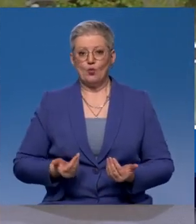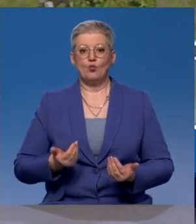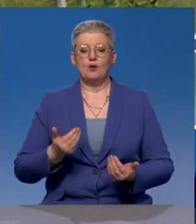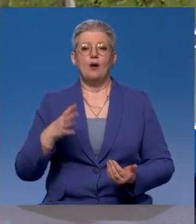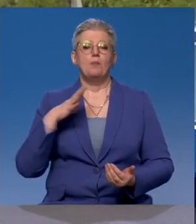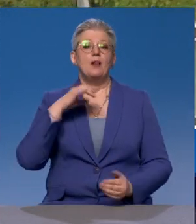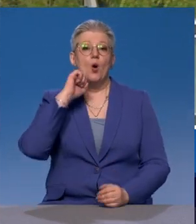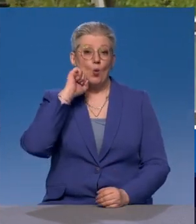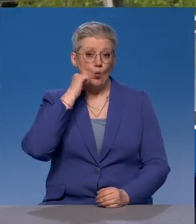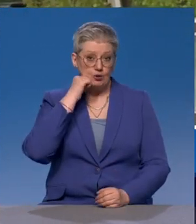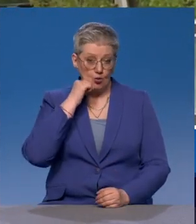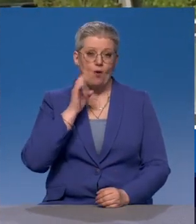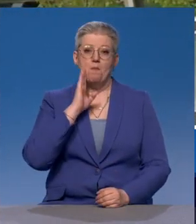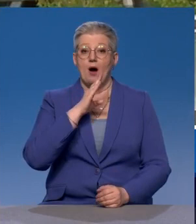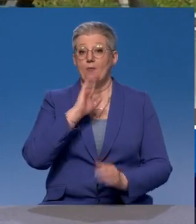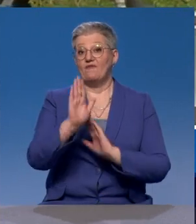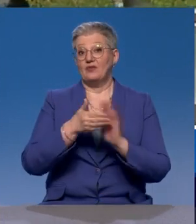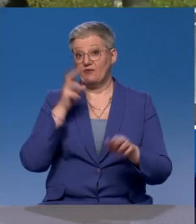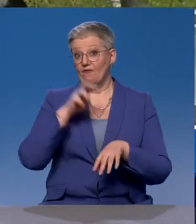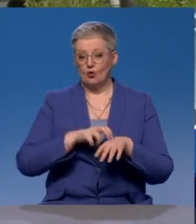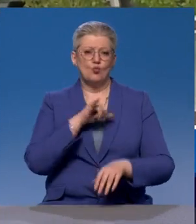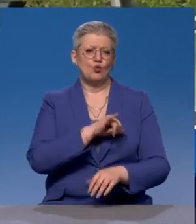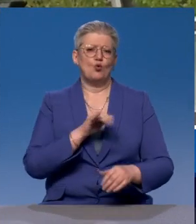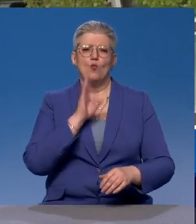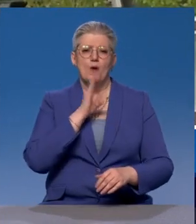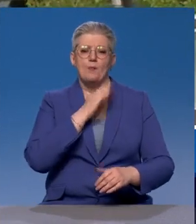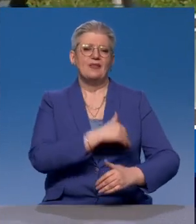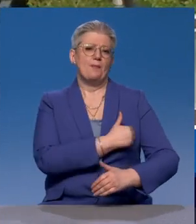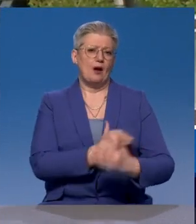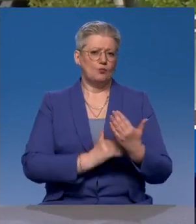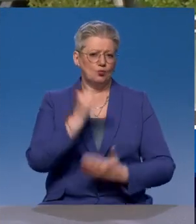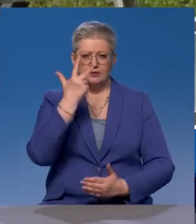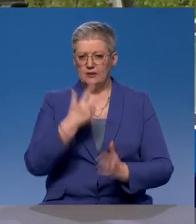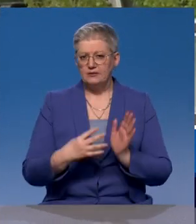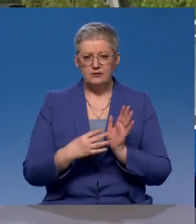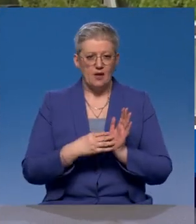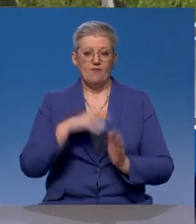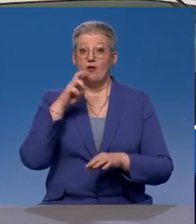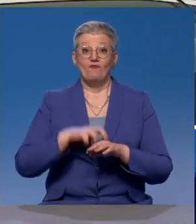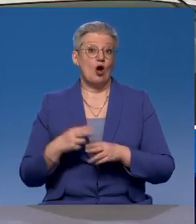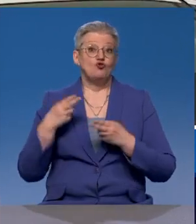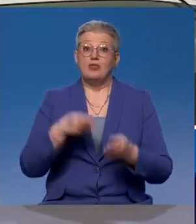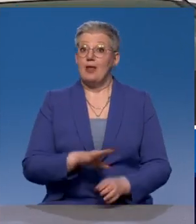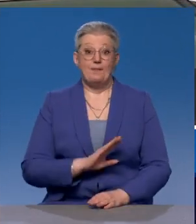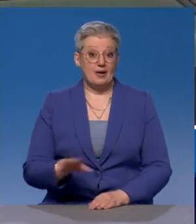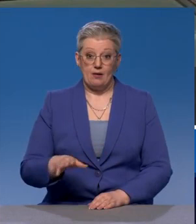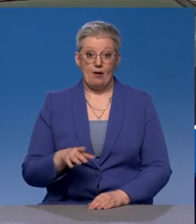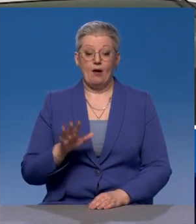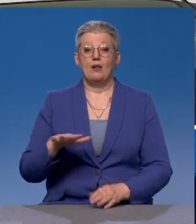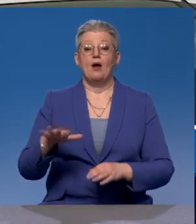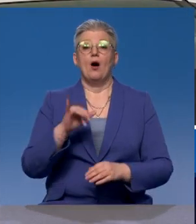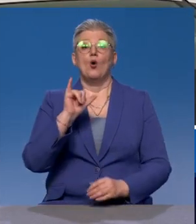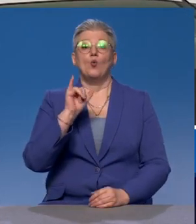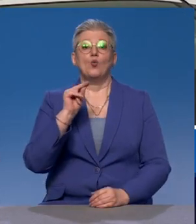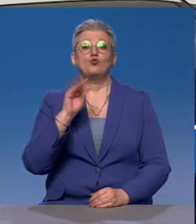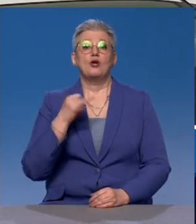осенью. Она вызывала врача с высокой температурой, 39. Врач не приехал. Участковых сейчас как таковых вот у